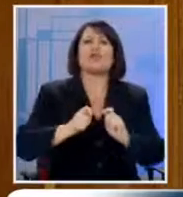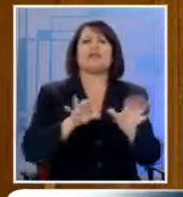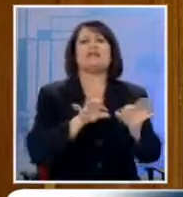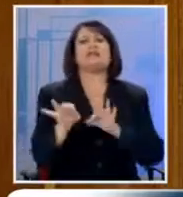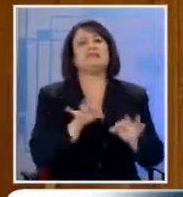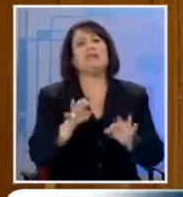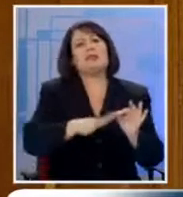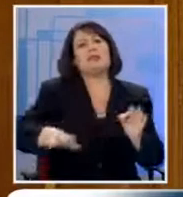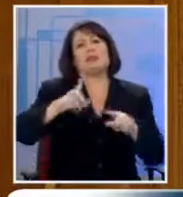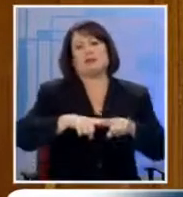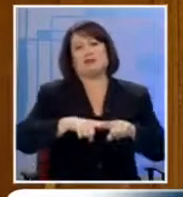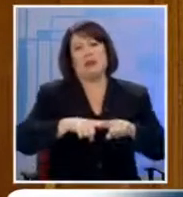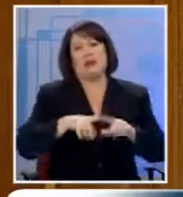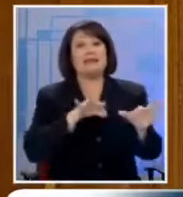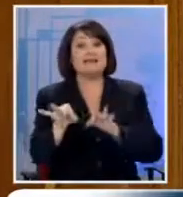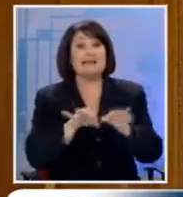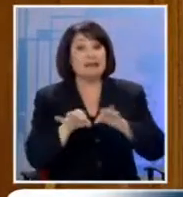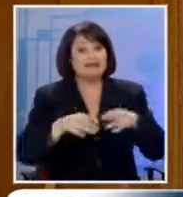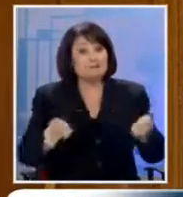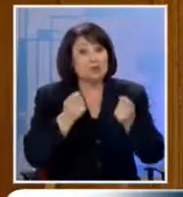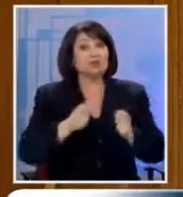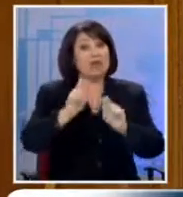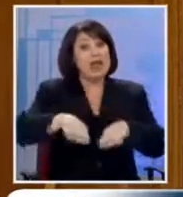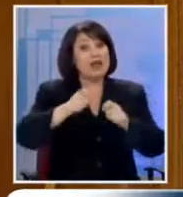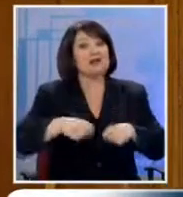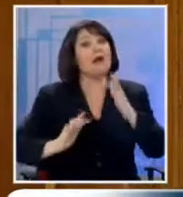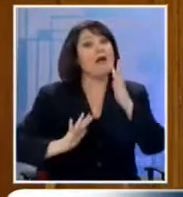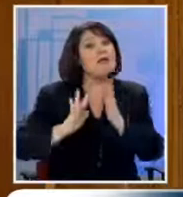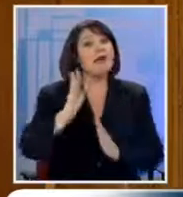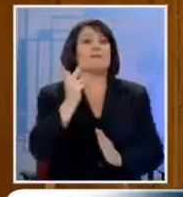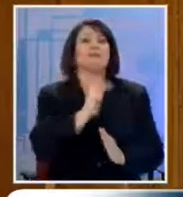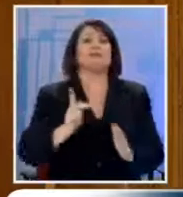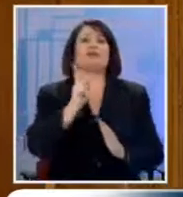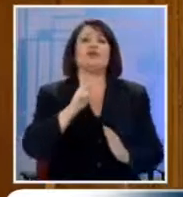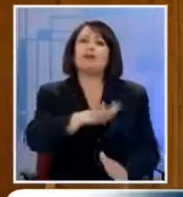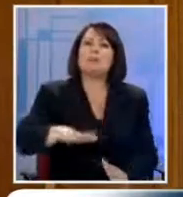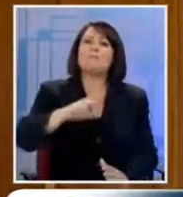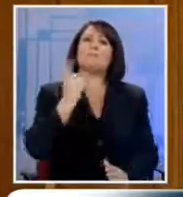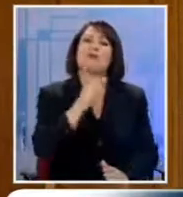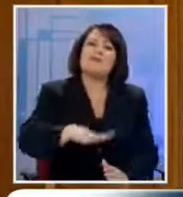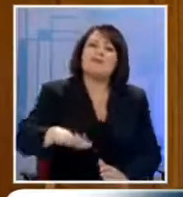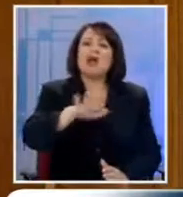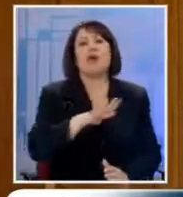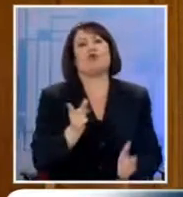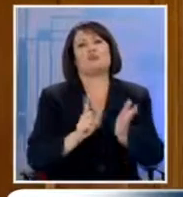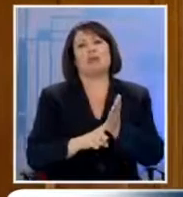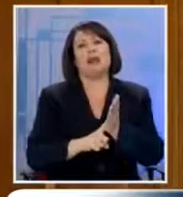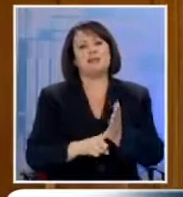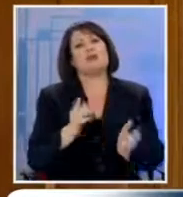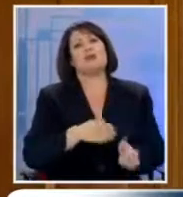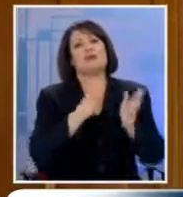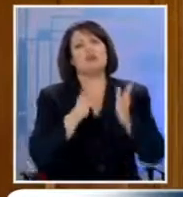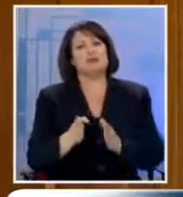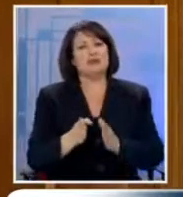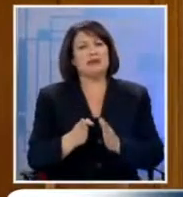σχεδιασμού. Σχεδιασμός και υλοποίηση έργων μεγάλης αναπτυξιακής, κοινωνικής, περιβαλλοντικής, προστιθέμενης αξίας και συγχρόνως